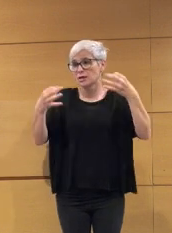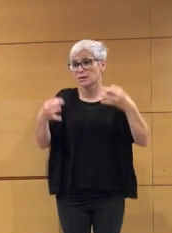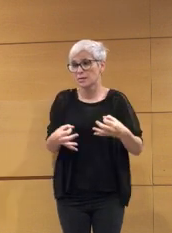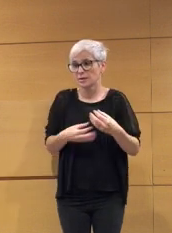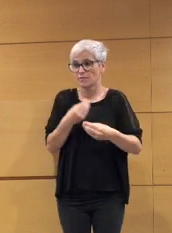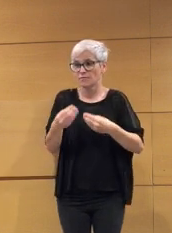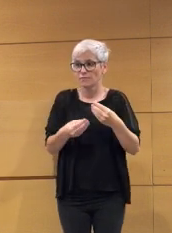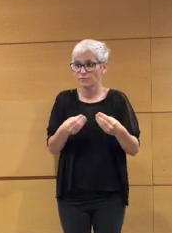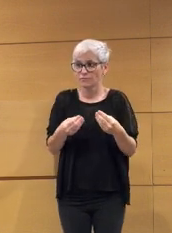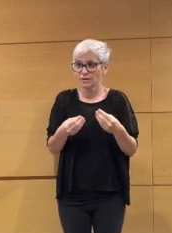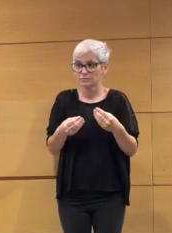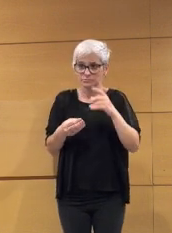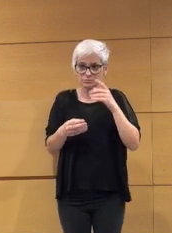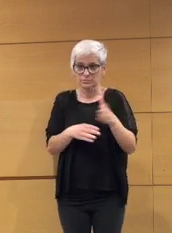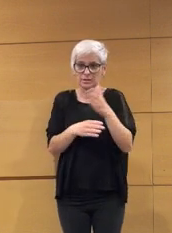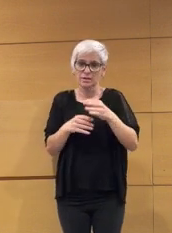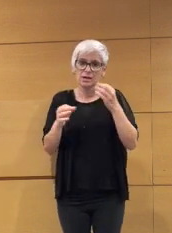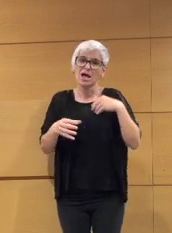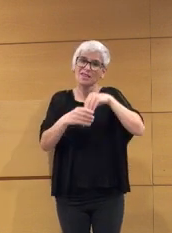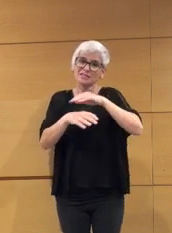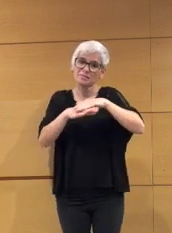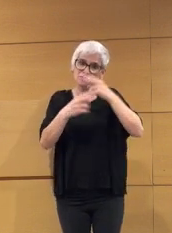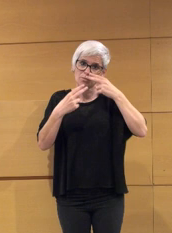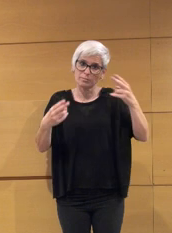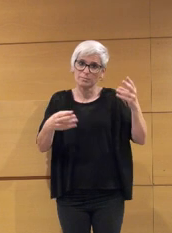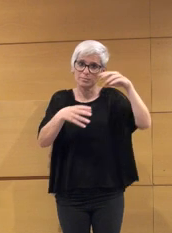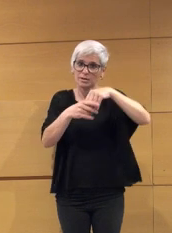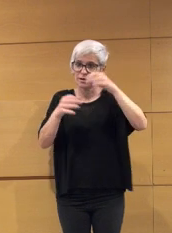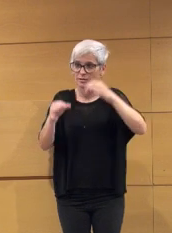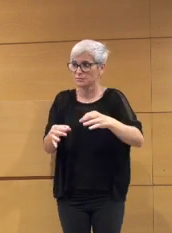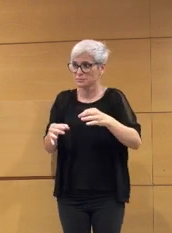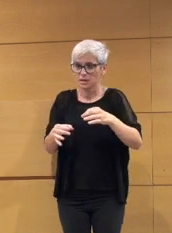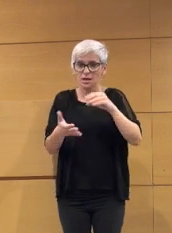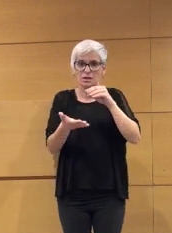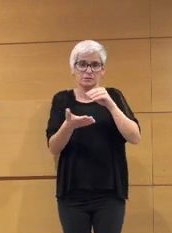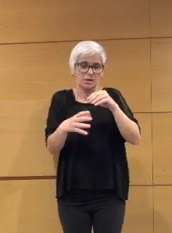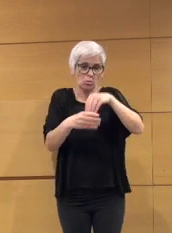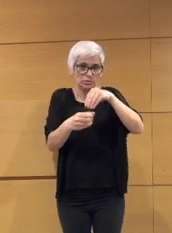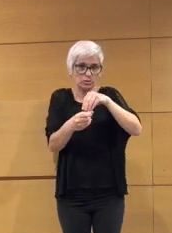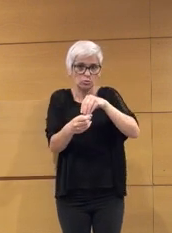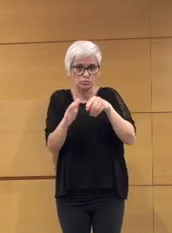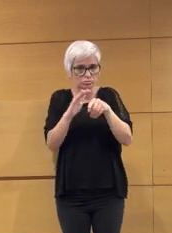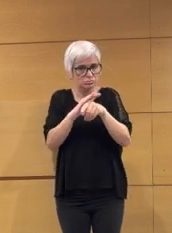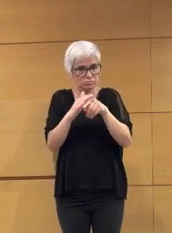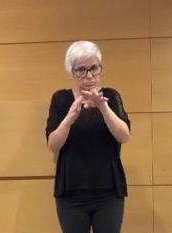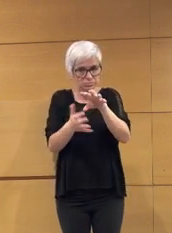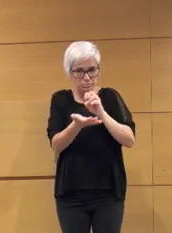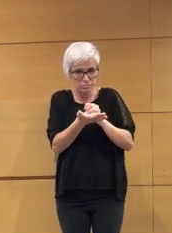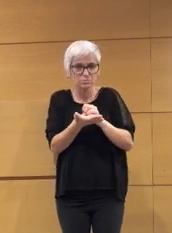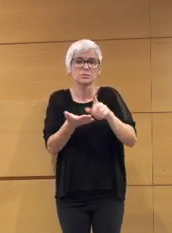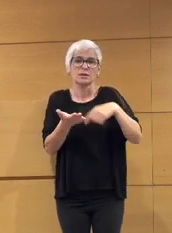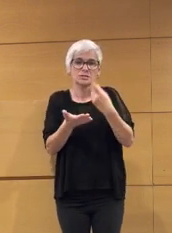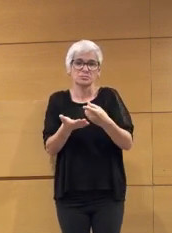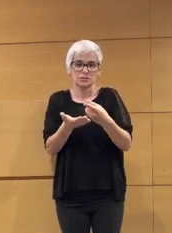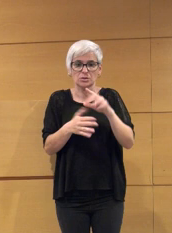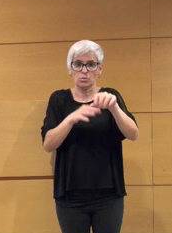realitzar un ciutadà o una ciutadana dins de l'administració. No? Explorar continguts, comprar continguts,